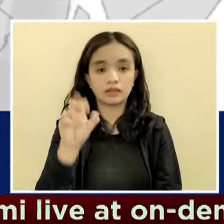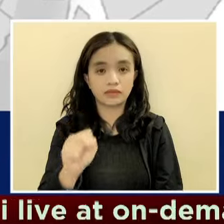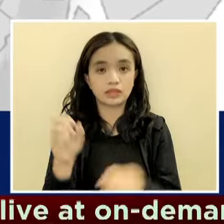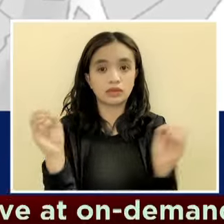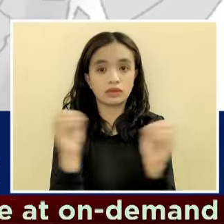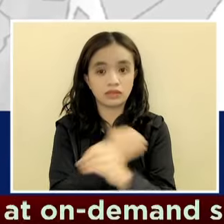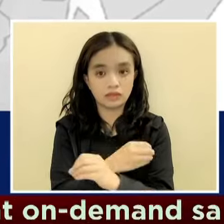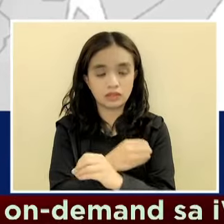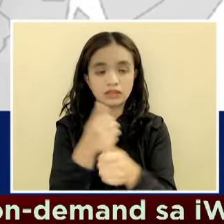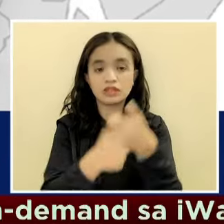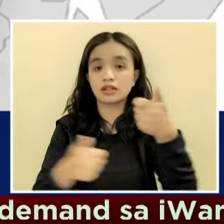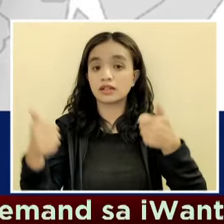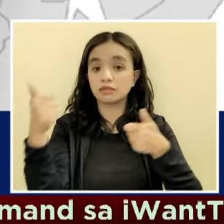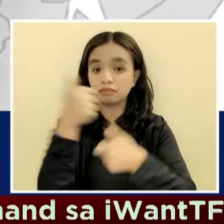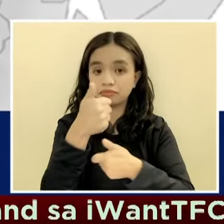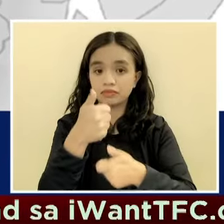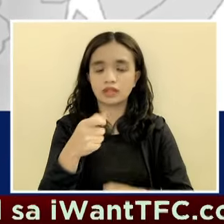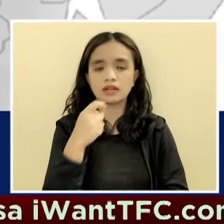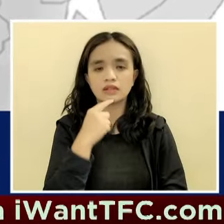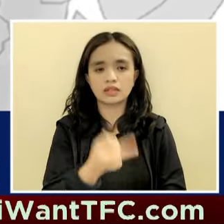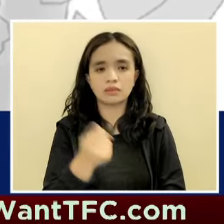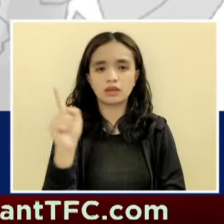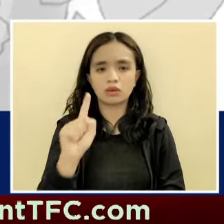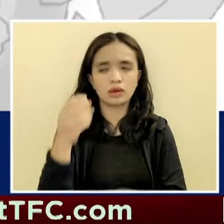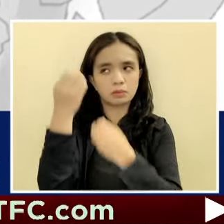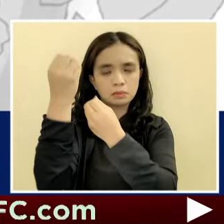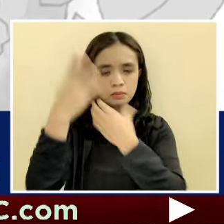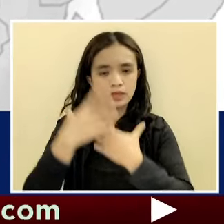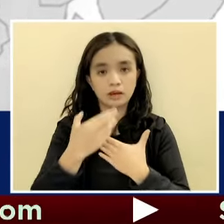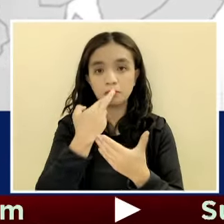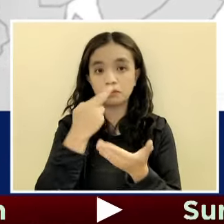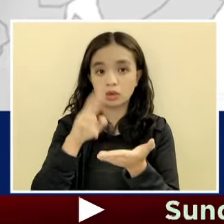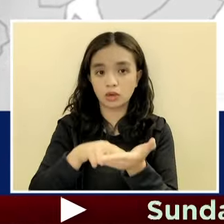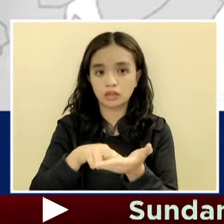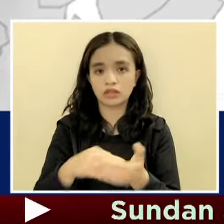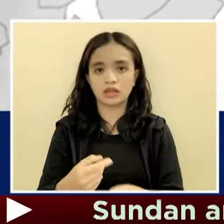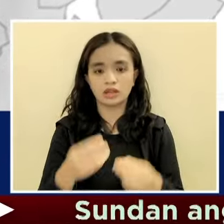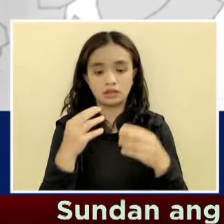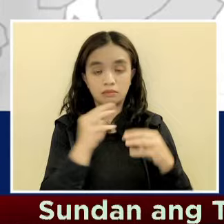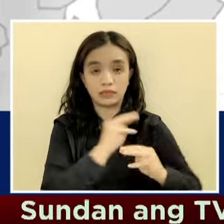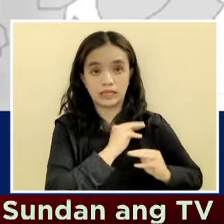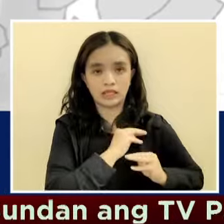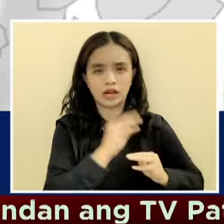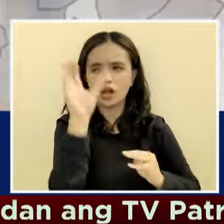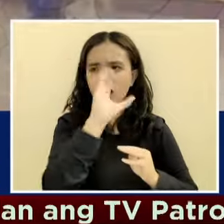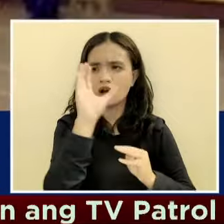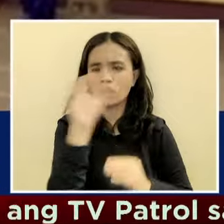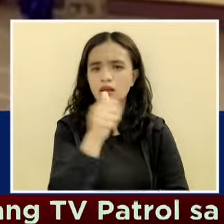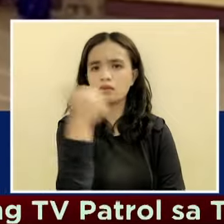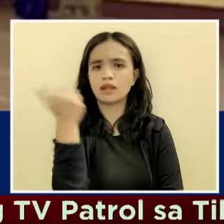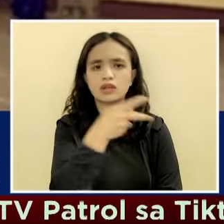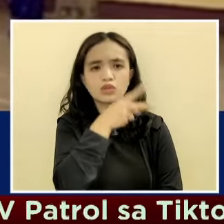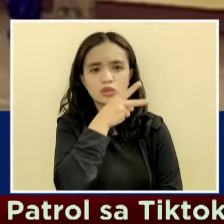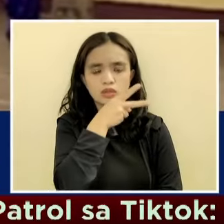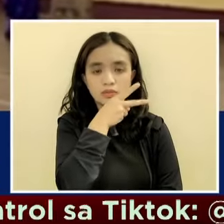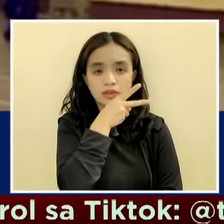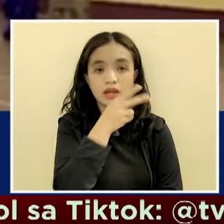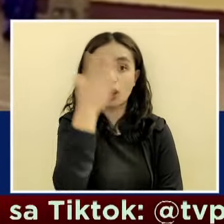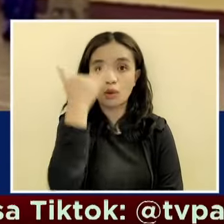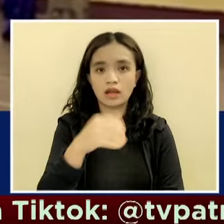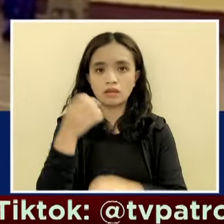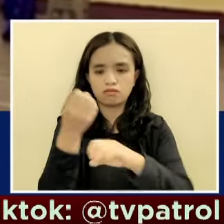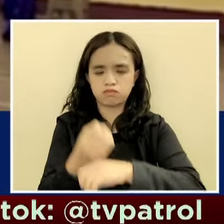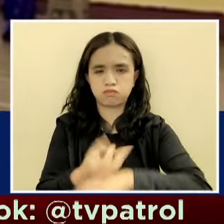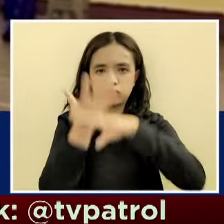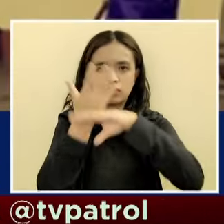Cerces Trinidad, base po sa natanggap nilang ulat, tinutugis ng militar ang iba pa mga sospek sa pagpapasabog sa Mindanao